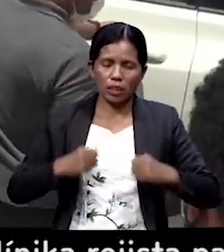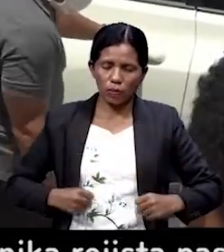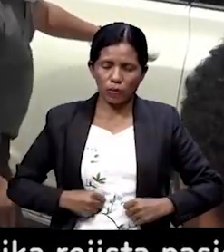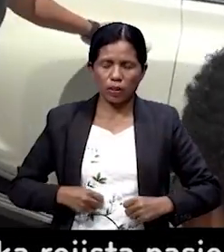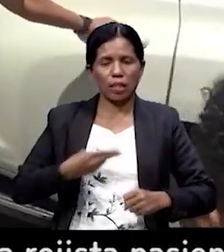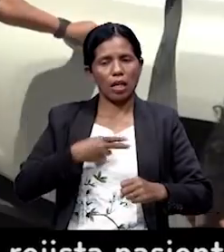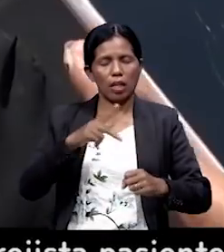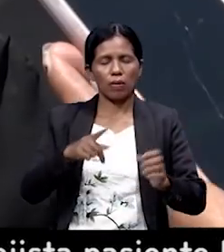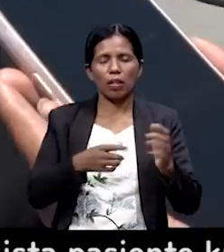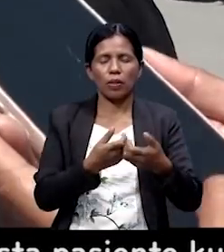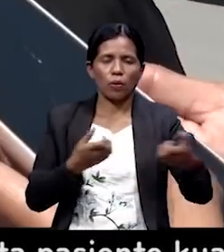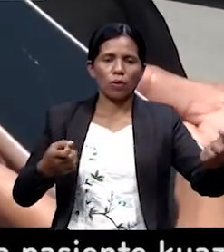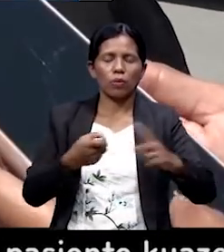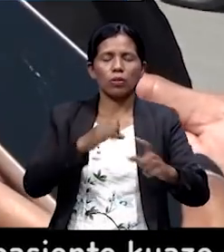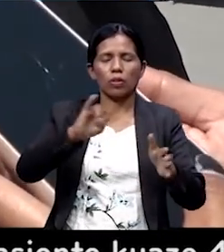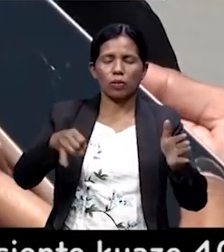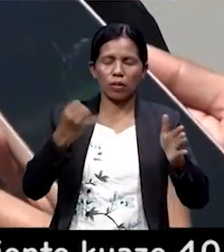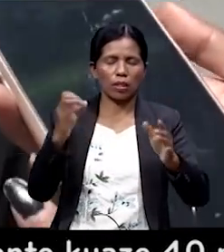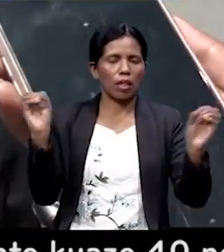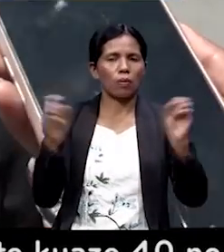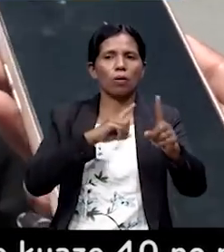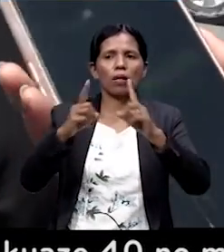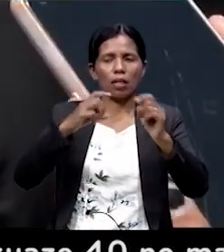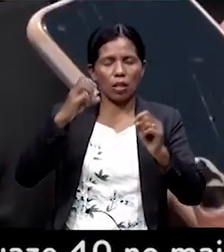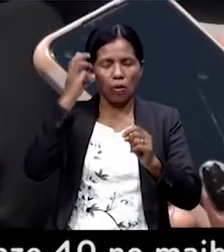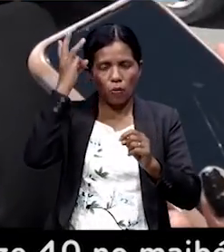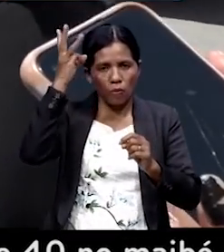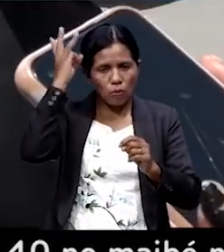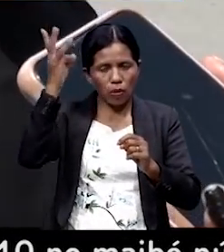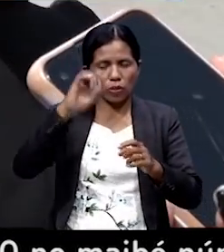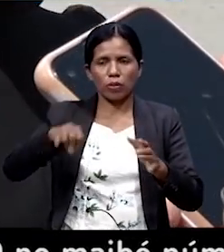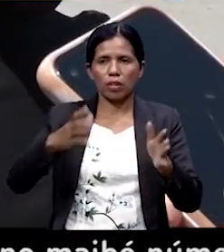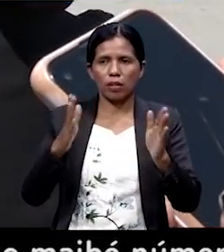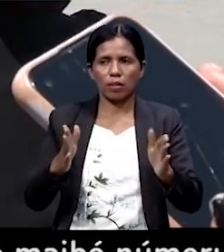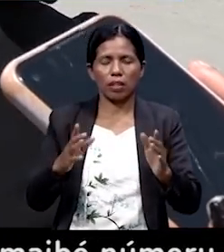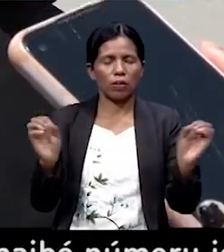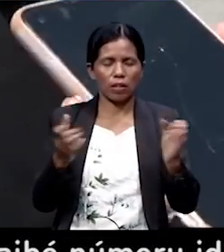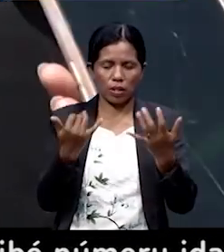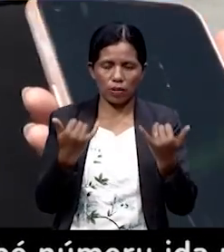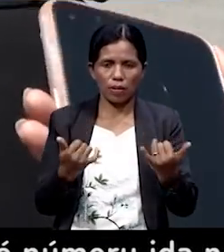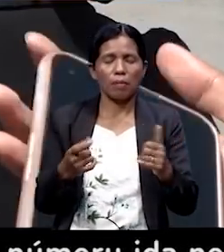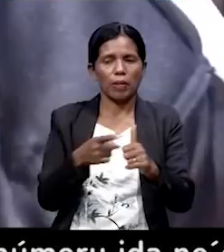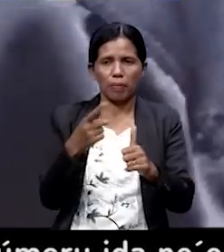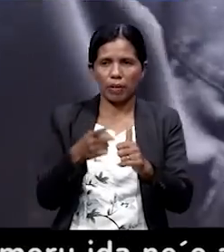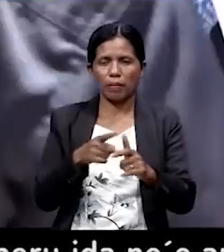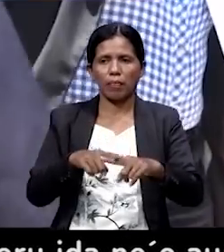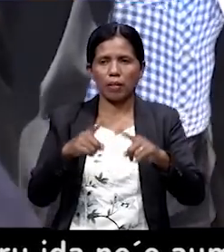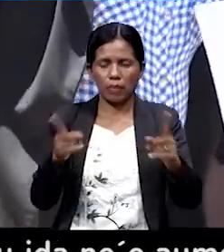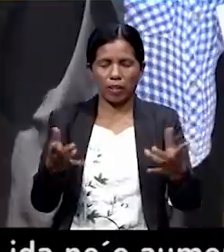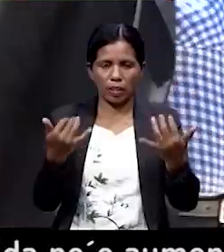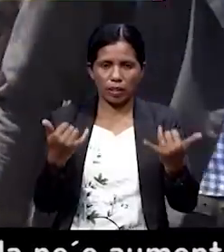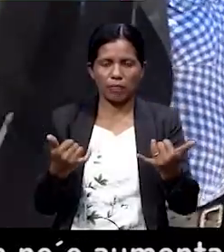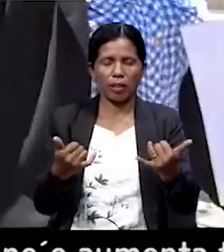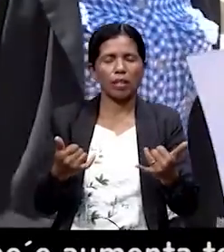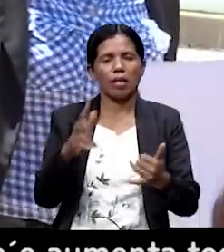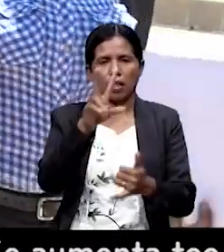se susi jornalista no la koi hatan pergunta jornalista sira ne laos fuen maka kontese badal ulu mai be idane badal